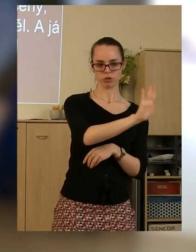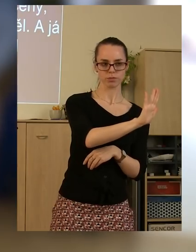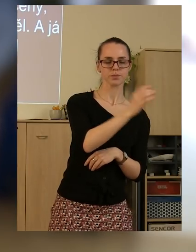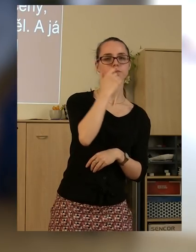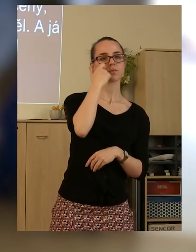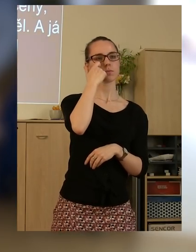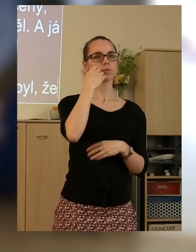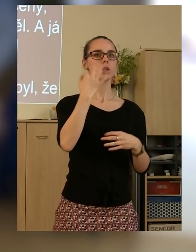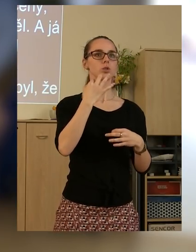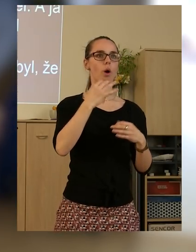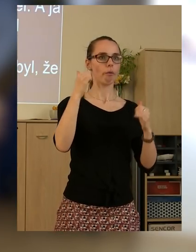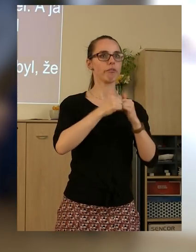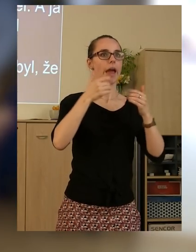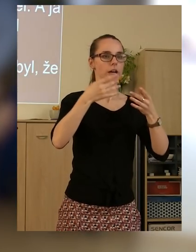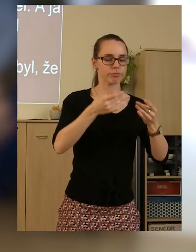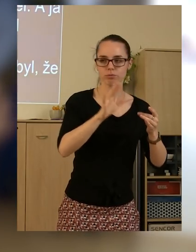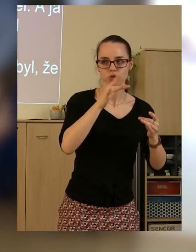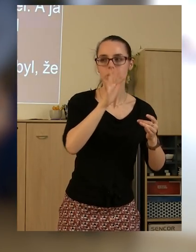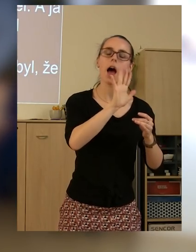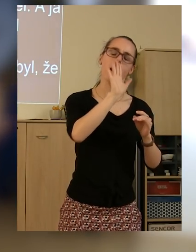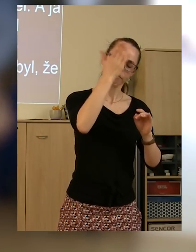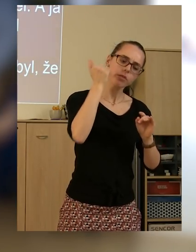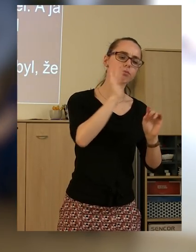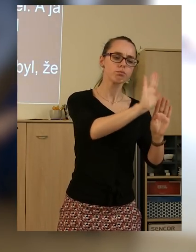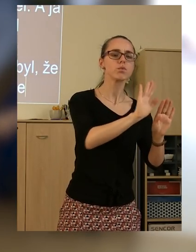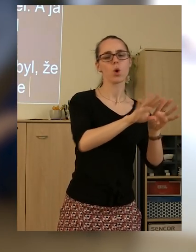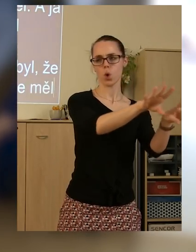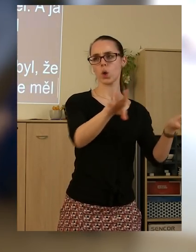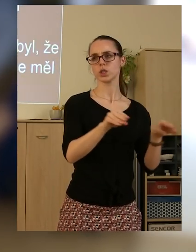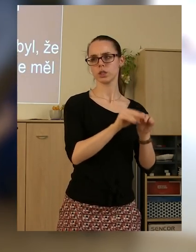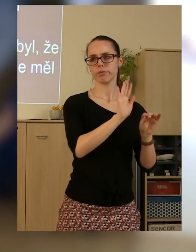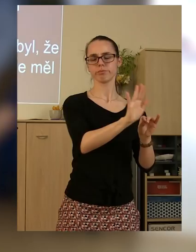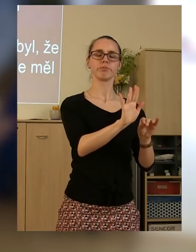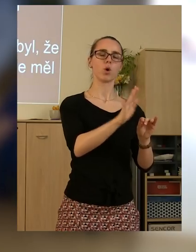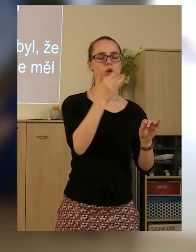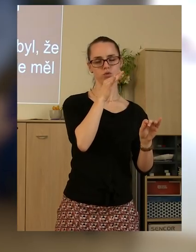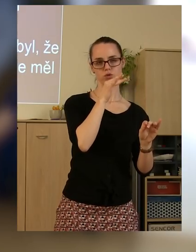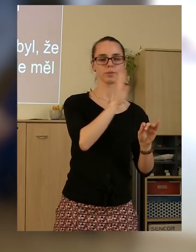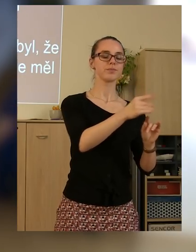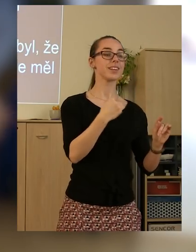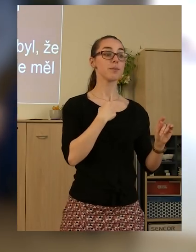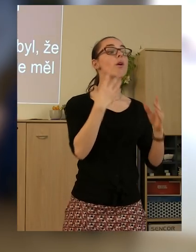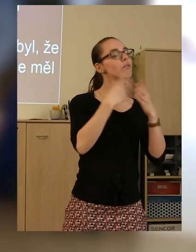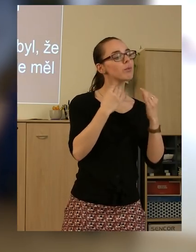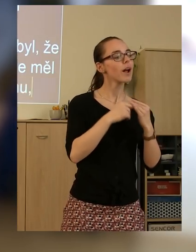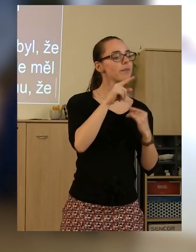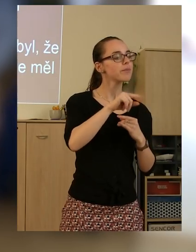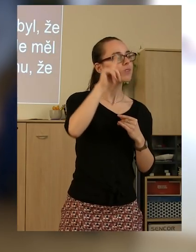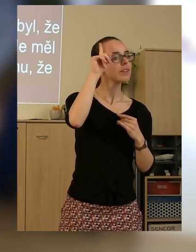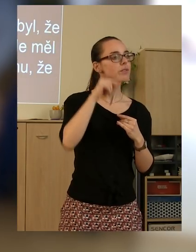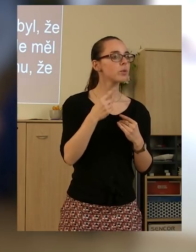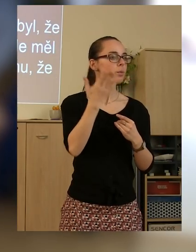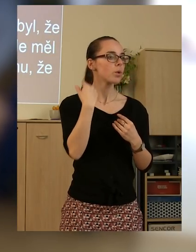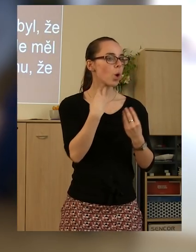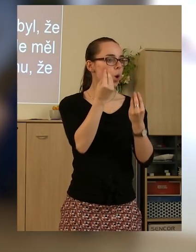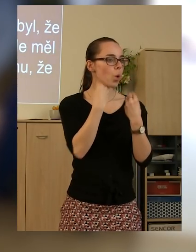by měl konfesi židovskou, ale prostě měl tenhle ten původ. Já jsem mu jednou říkal, že jsem začal studovat kabalu a že se mi kabala hrozně